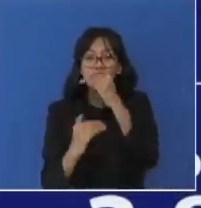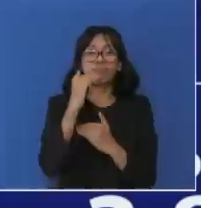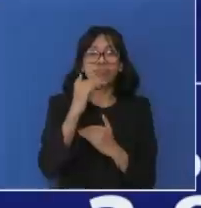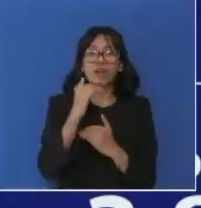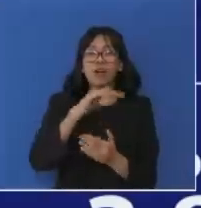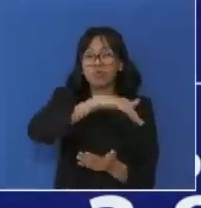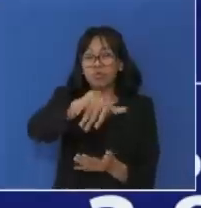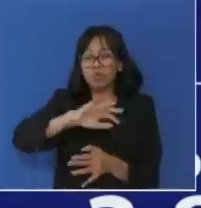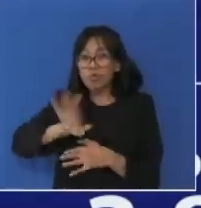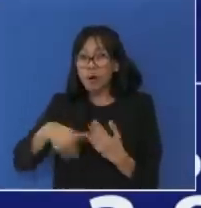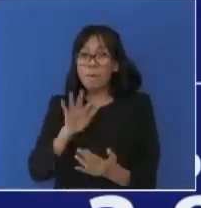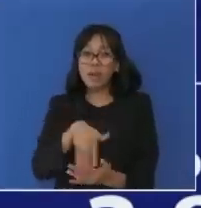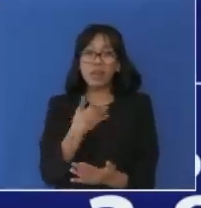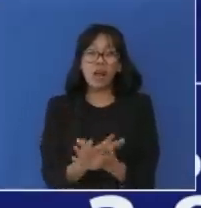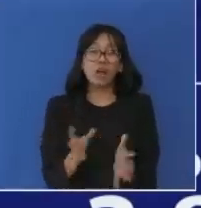menjadi